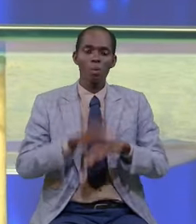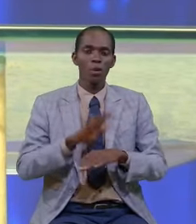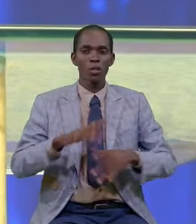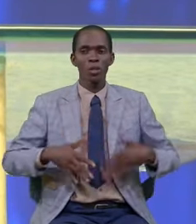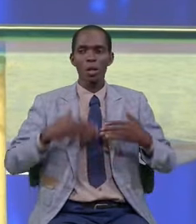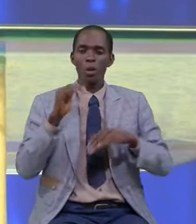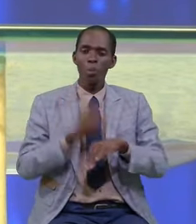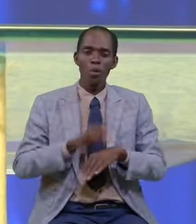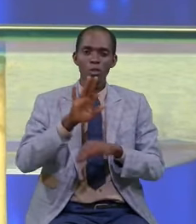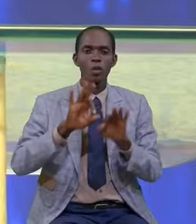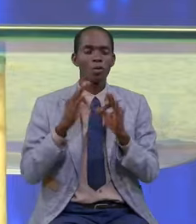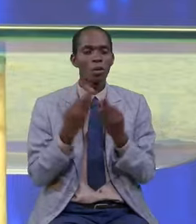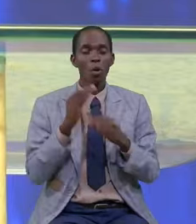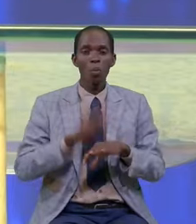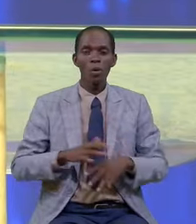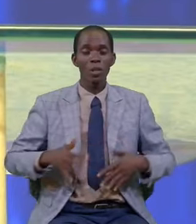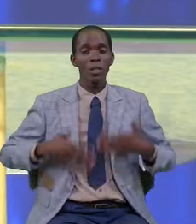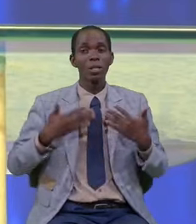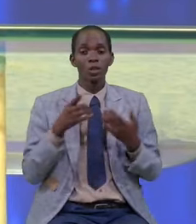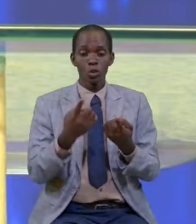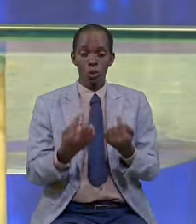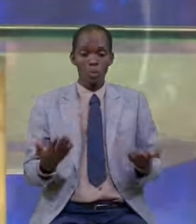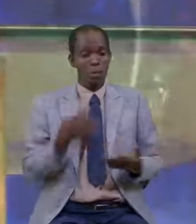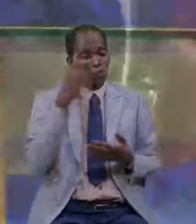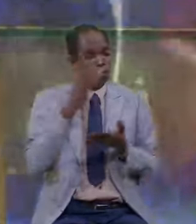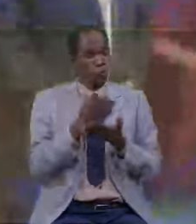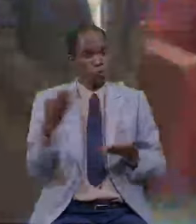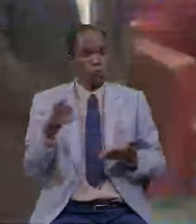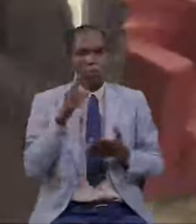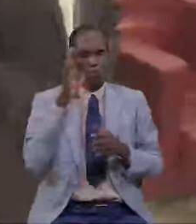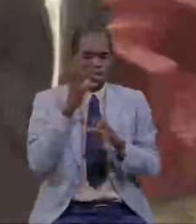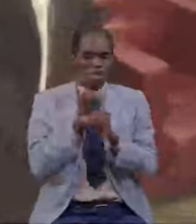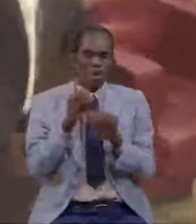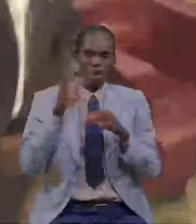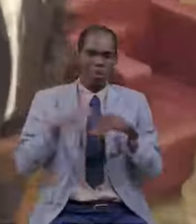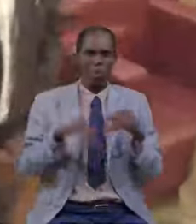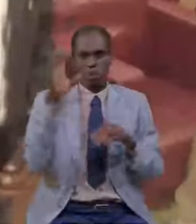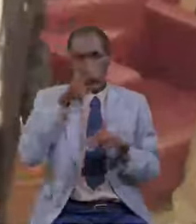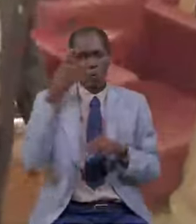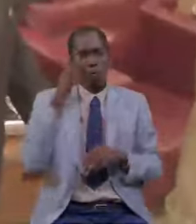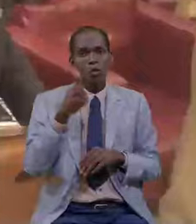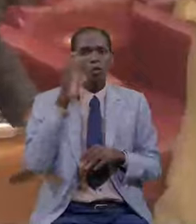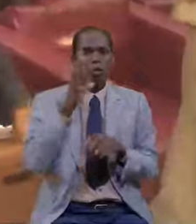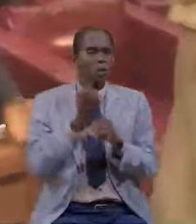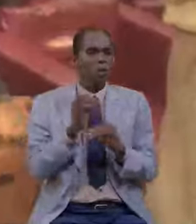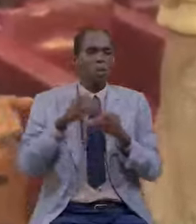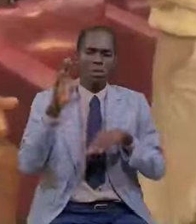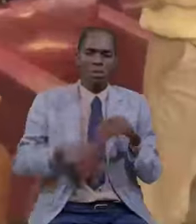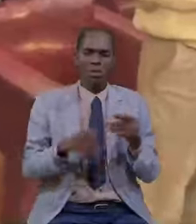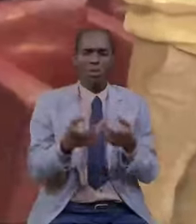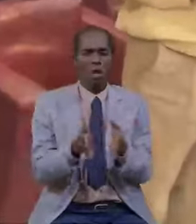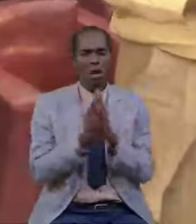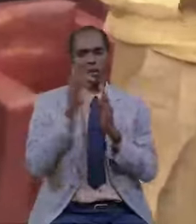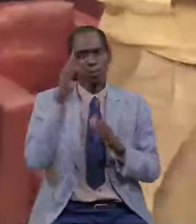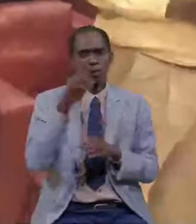divine sur votre vie. Sur votre vie. Vous êtes venu ici pour quelque chose. Vous aurez plus que ce que